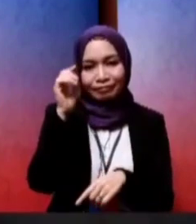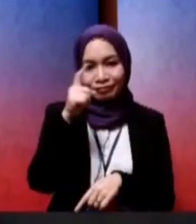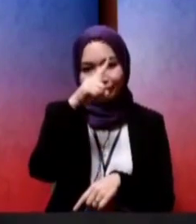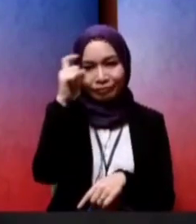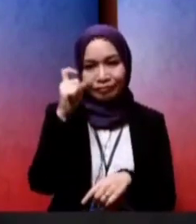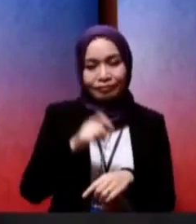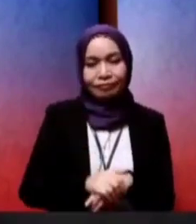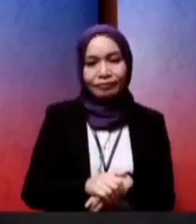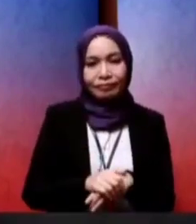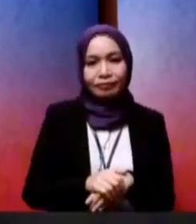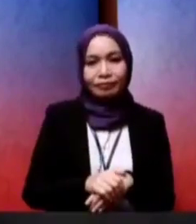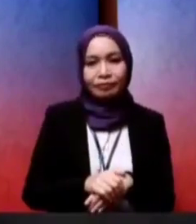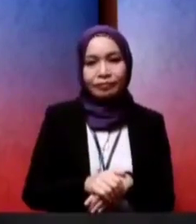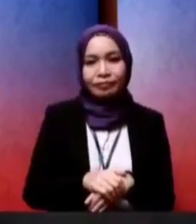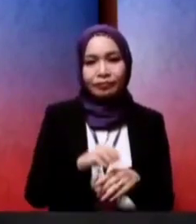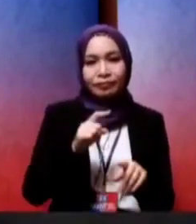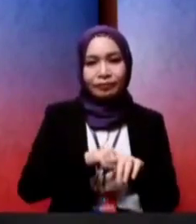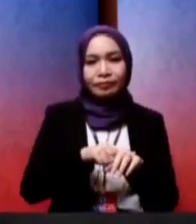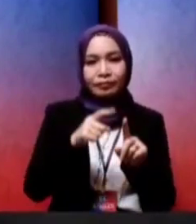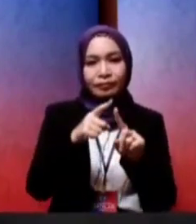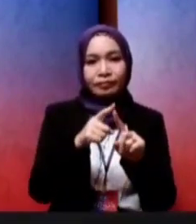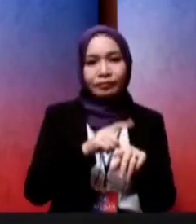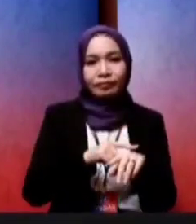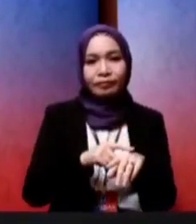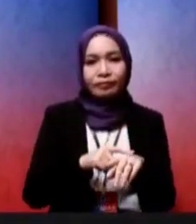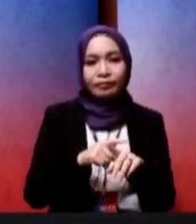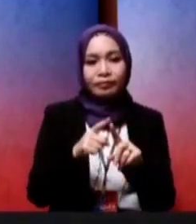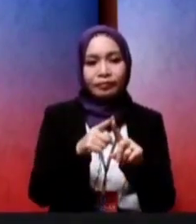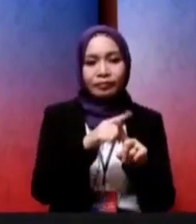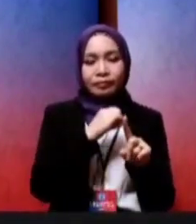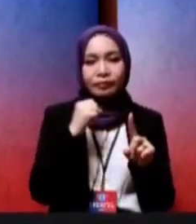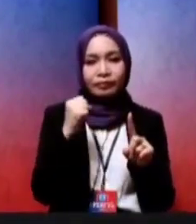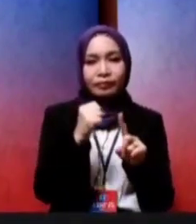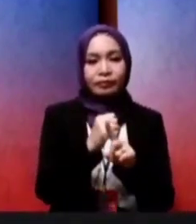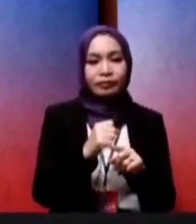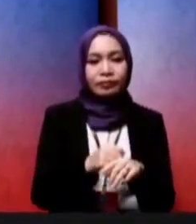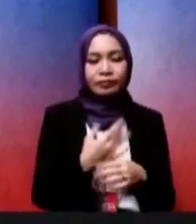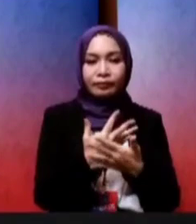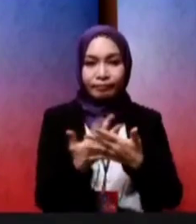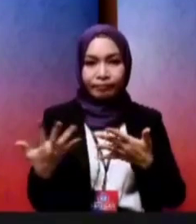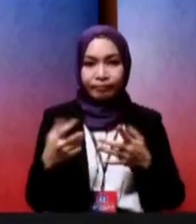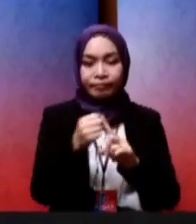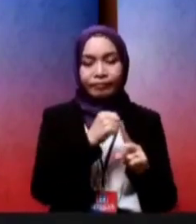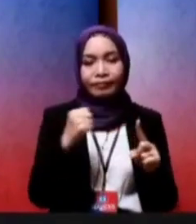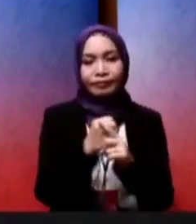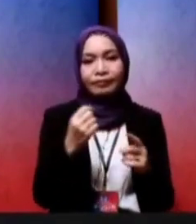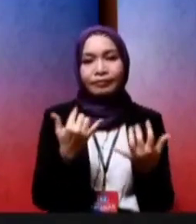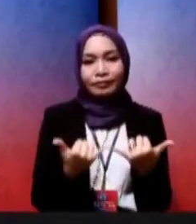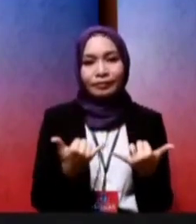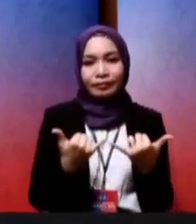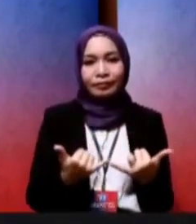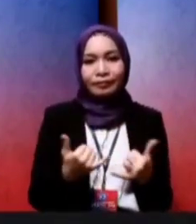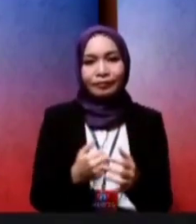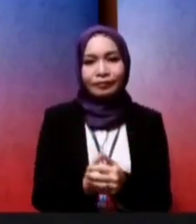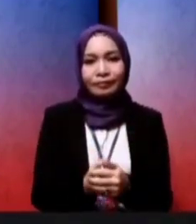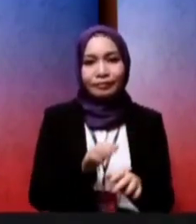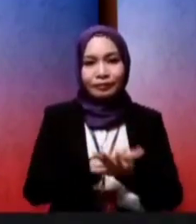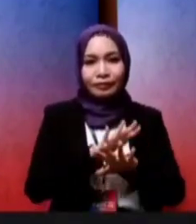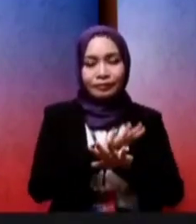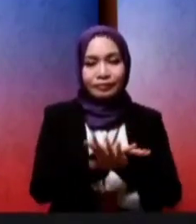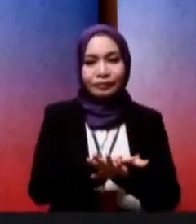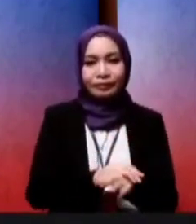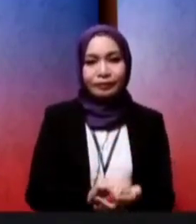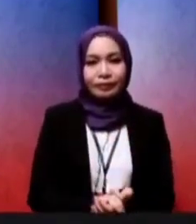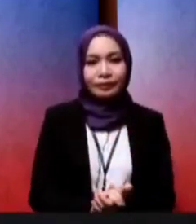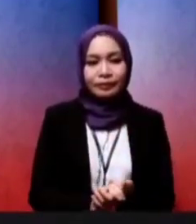berinteraksi berkomunikasi dengan para pengundi saudzari jadi kerana itu saya berharap kita